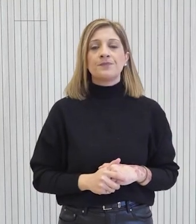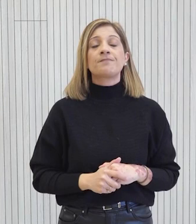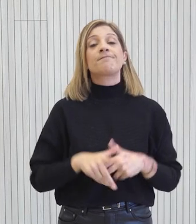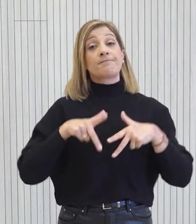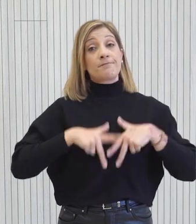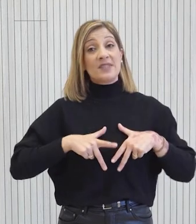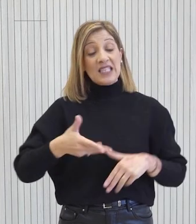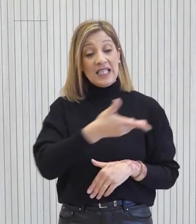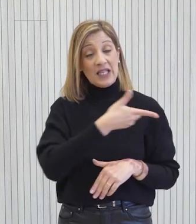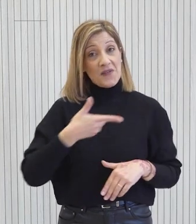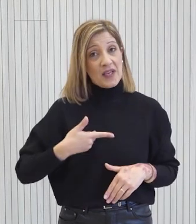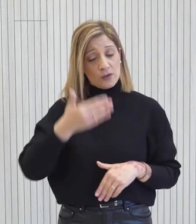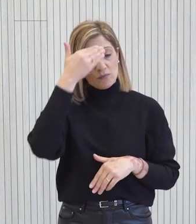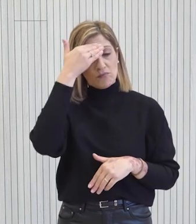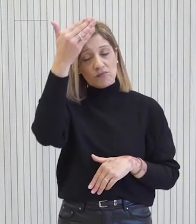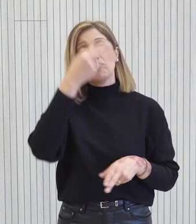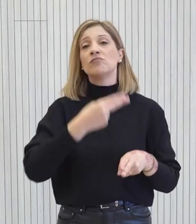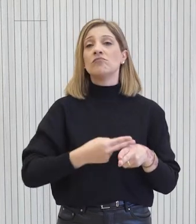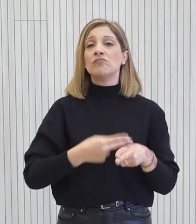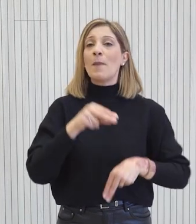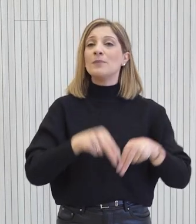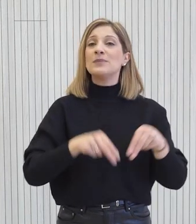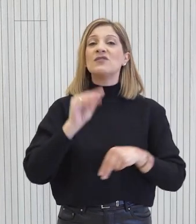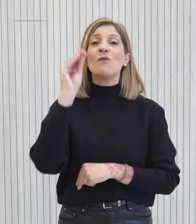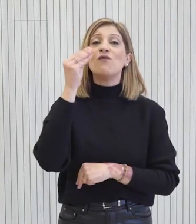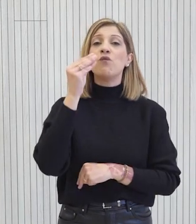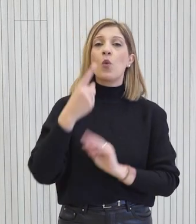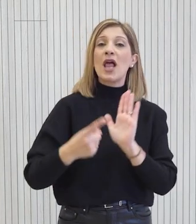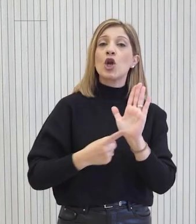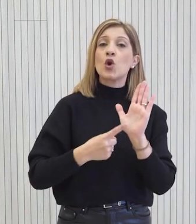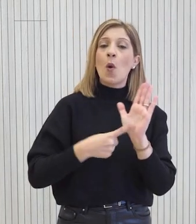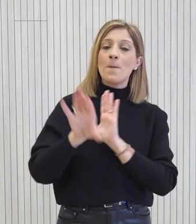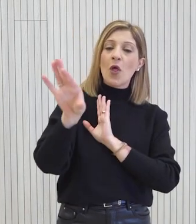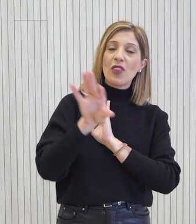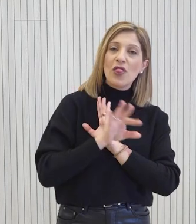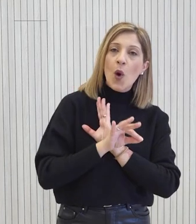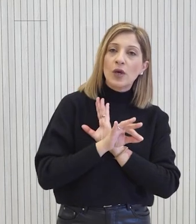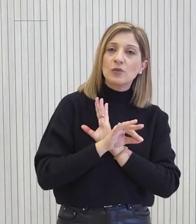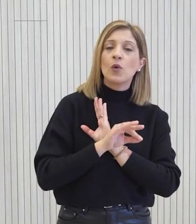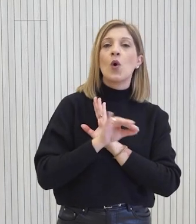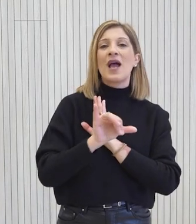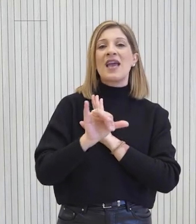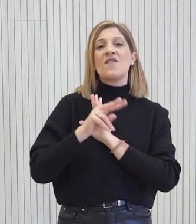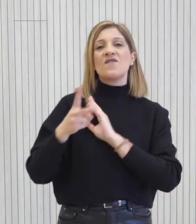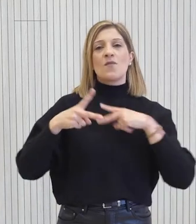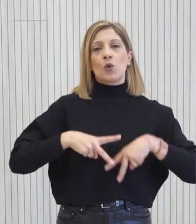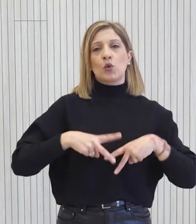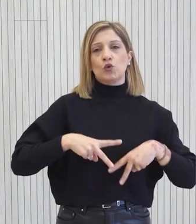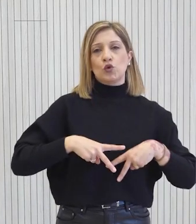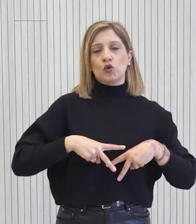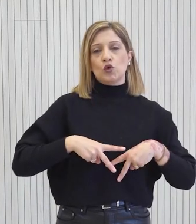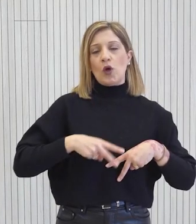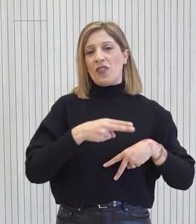Ως κυβέρνηση, χαιρετίζουμε την ομόφωνη ψήφιση σε νόμο από την Βουλή των Αντιπροσώπων για τον διορισμό και τις αρμοδιότητες Υφυπουργού Προεδρίας για Ευρωπαϊκά